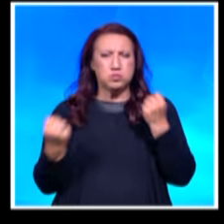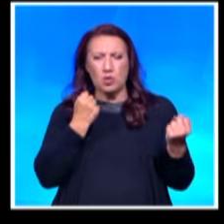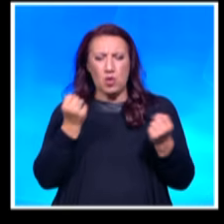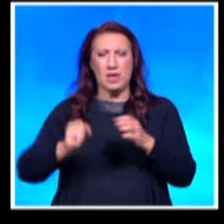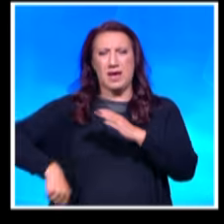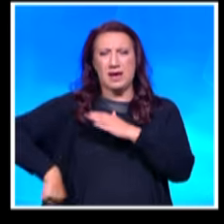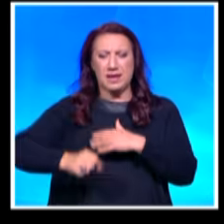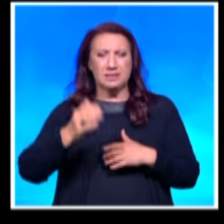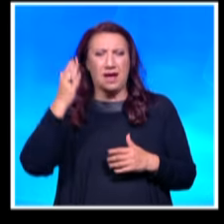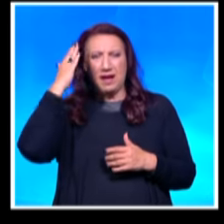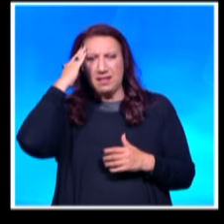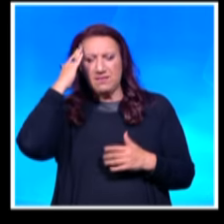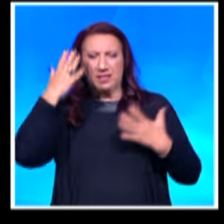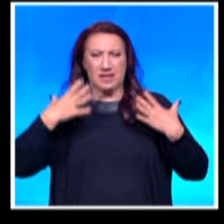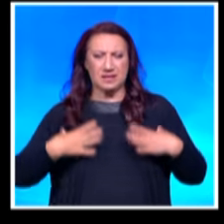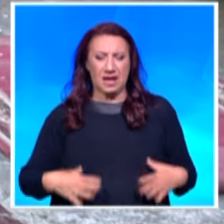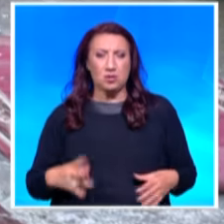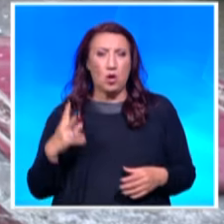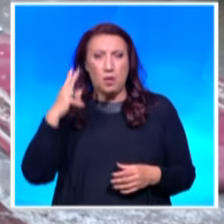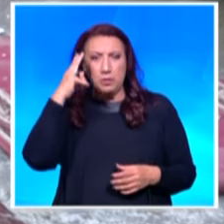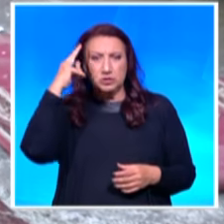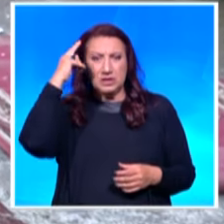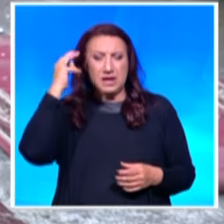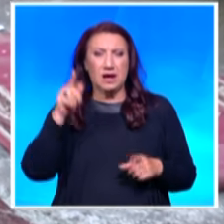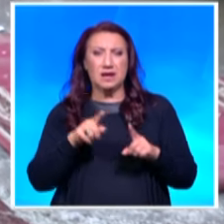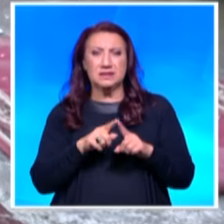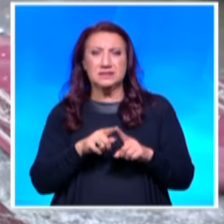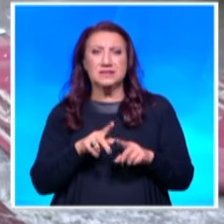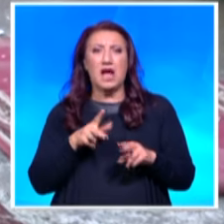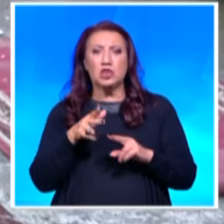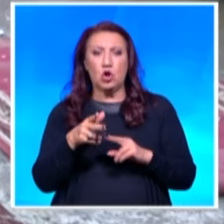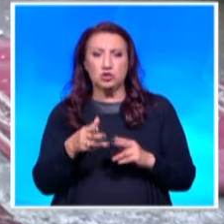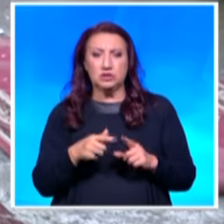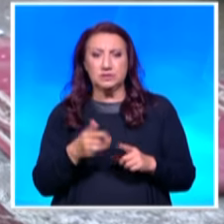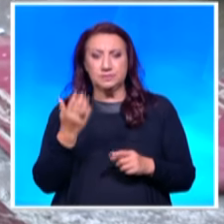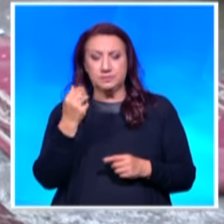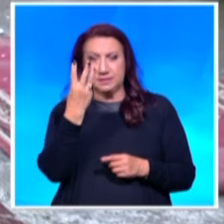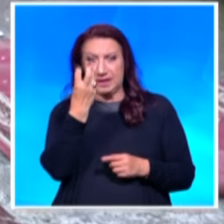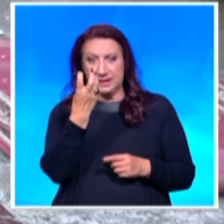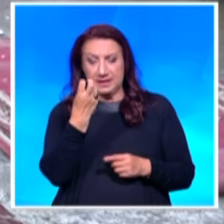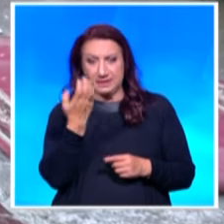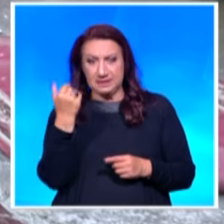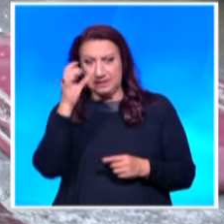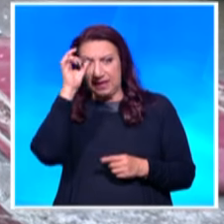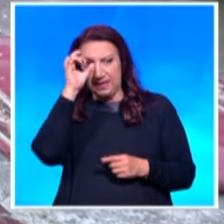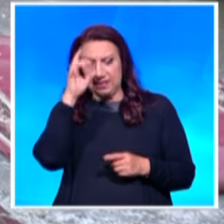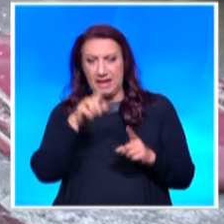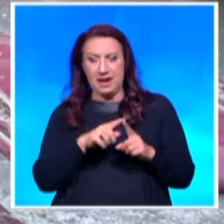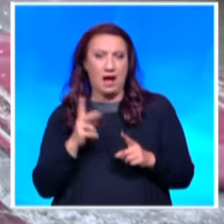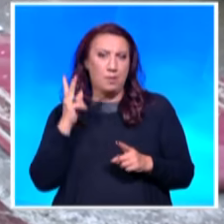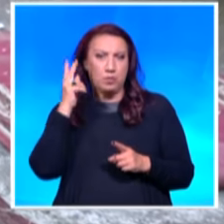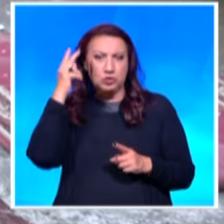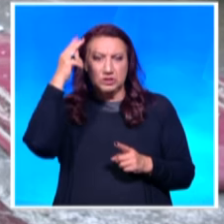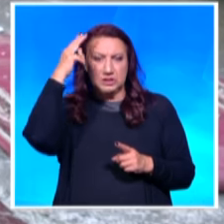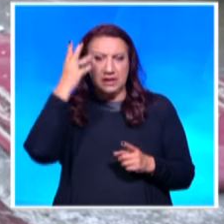тялото, остригал косата и с ножица. На 30 в неделя ме пострига.